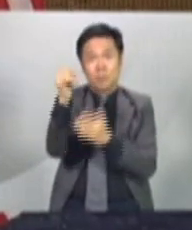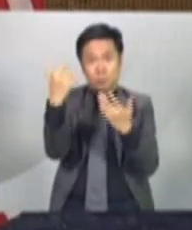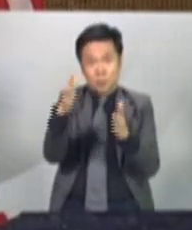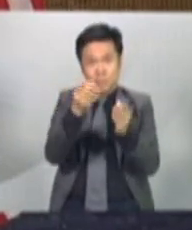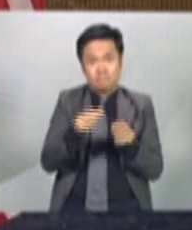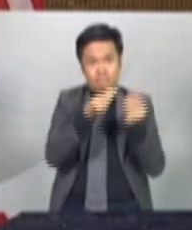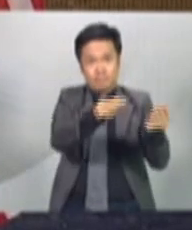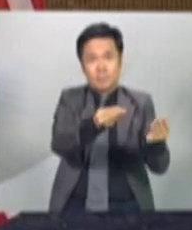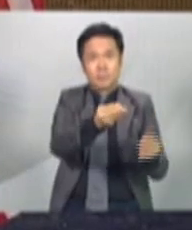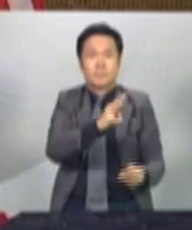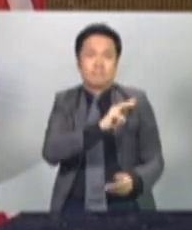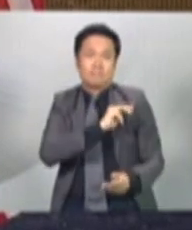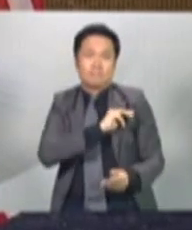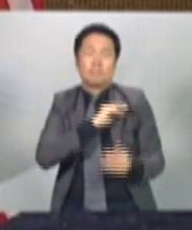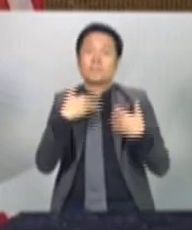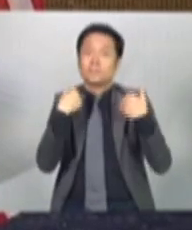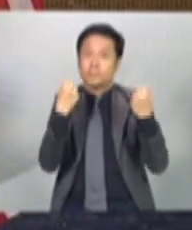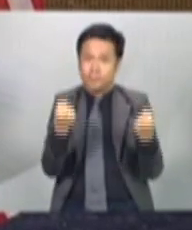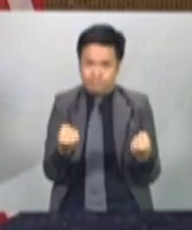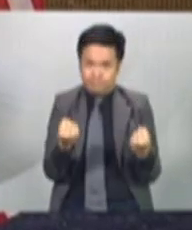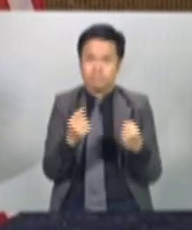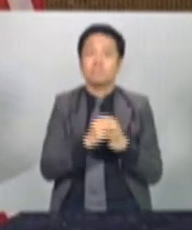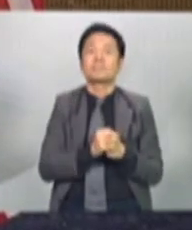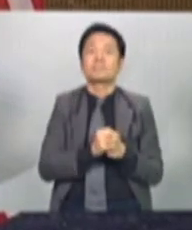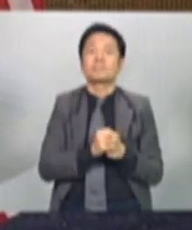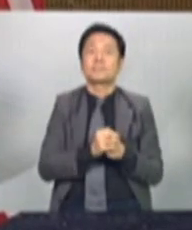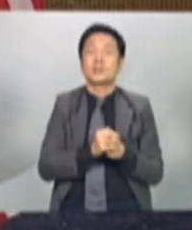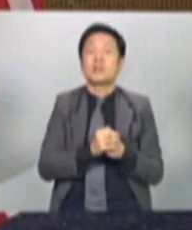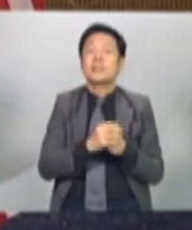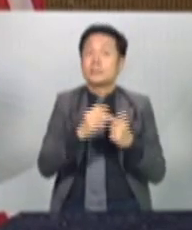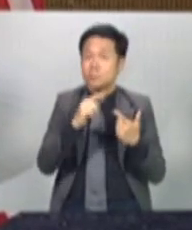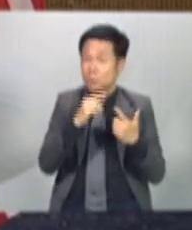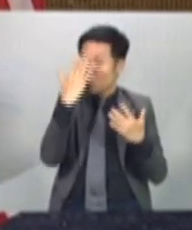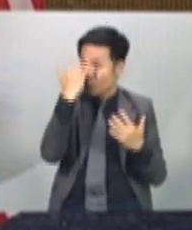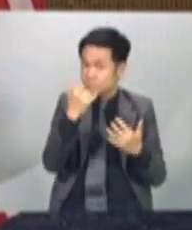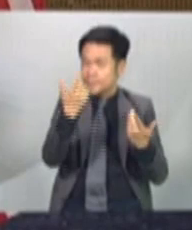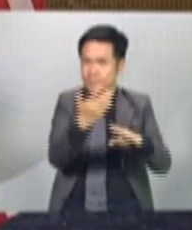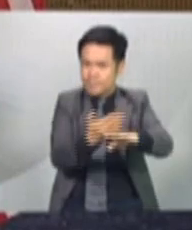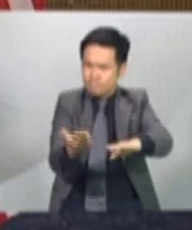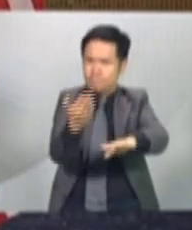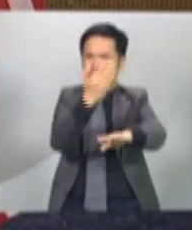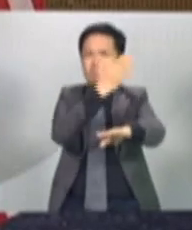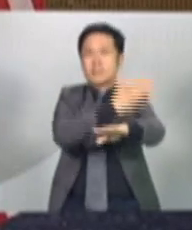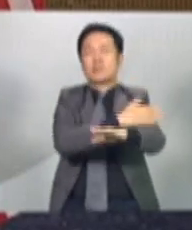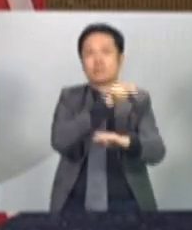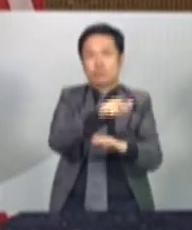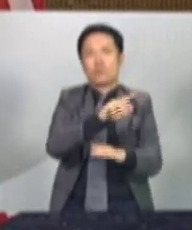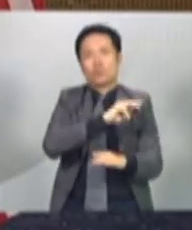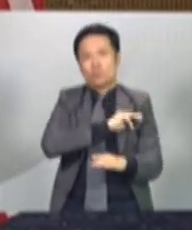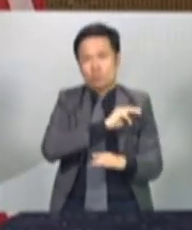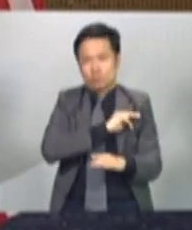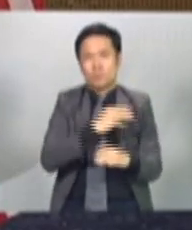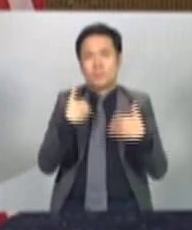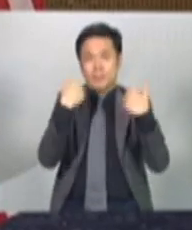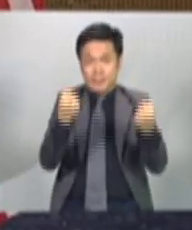Kementerian Kesehatan Malaysia Hai dan bagi meningkatkan lagi keupayaan Kementerian kerajaan Eka